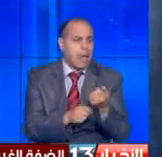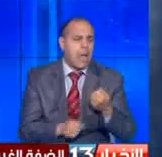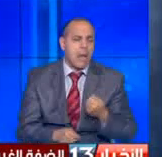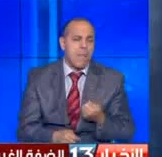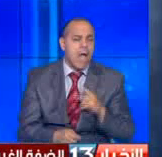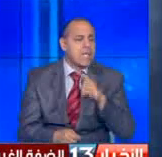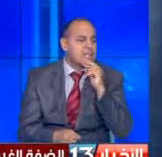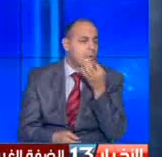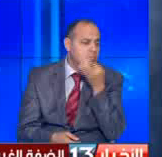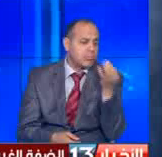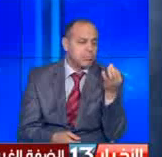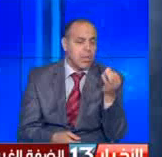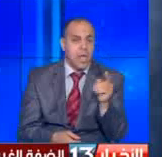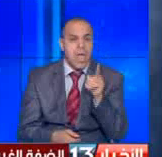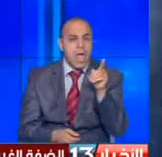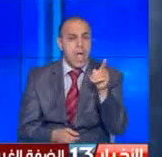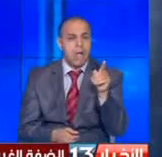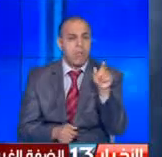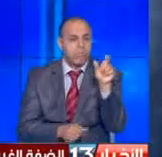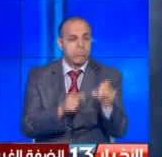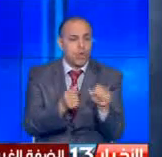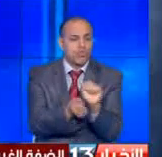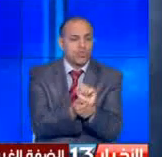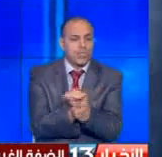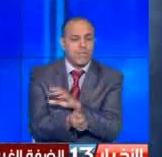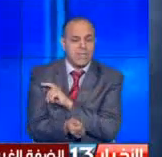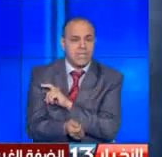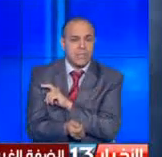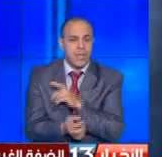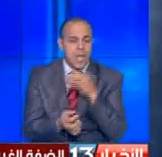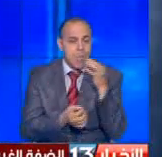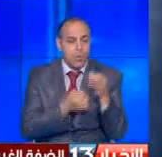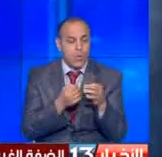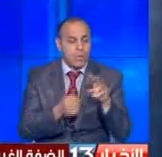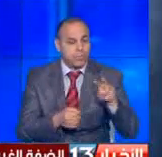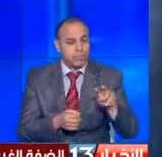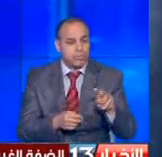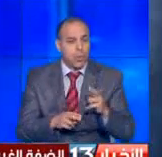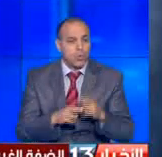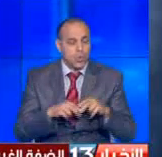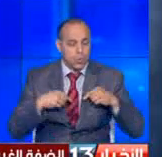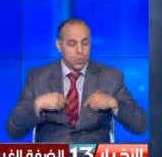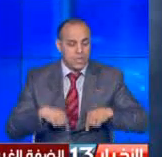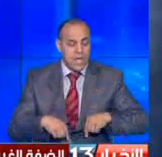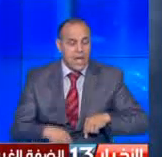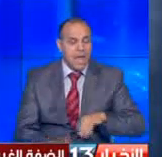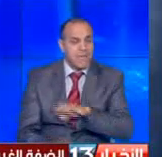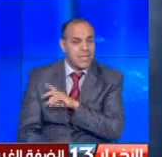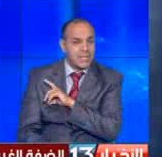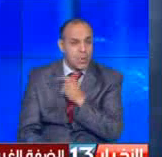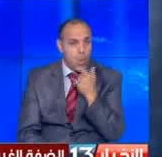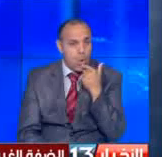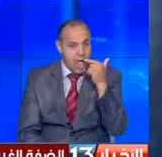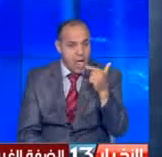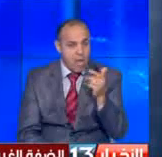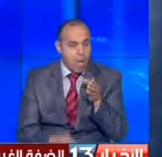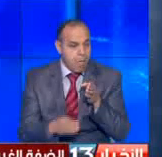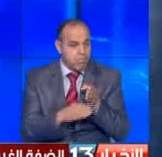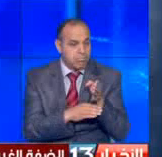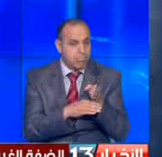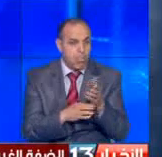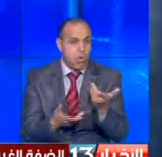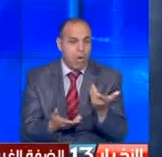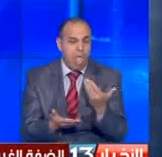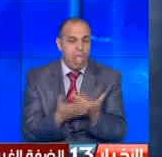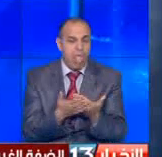الى جانب اعتقال فلسطينيين المتحدث الرسمي باسم الحكومه يوسف المحمود قال ان الاقتحام جاري